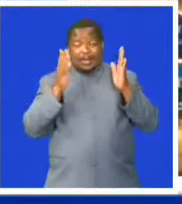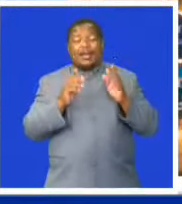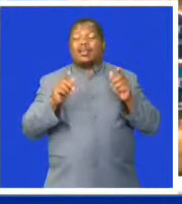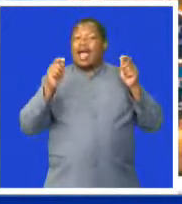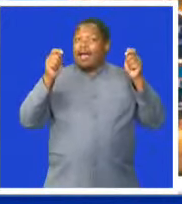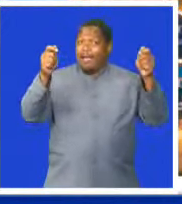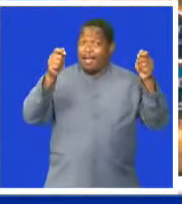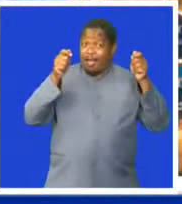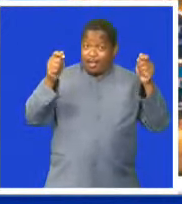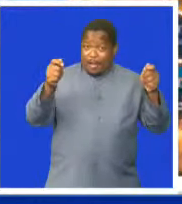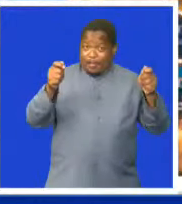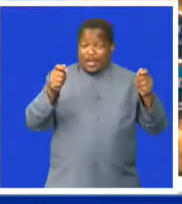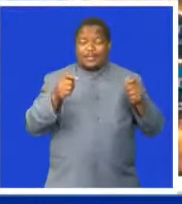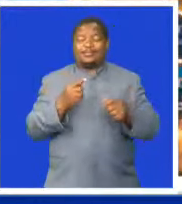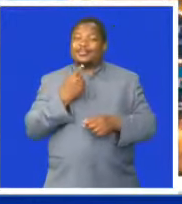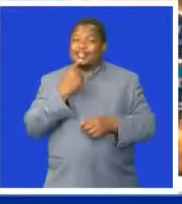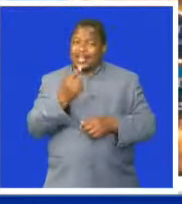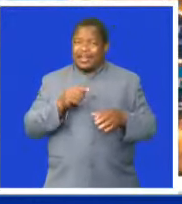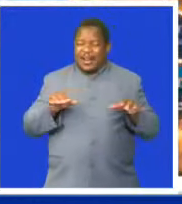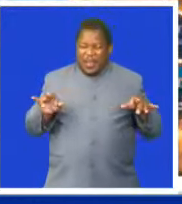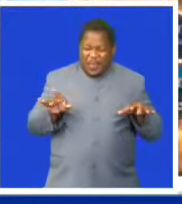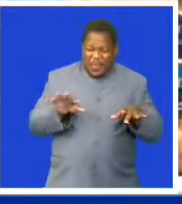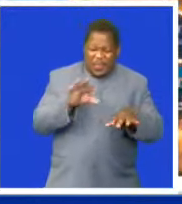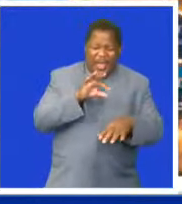ngolophethe ihlelo kule nhlangano Quinton Dlamini.